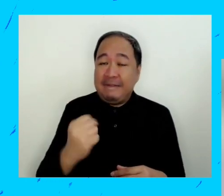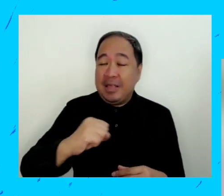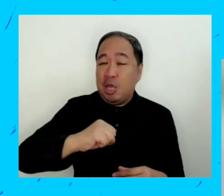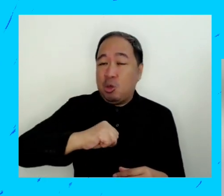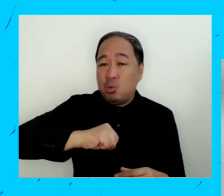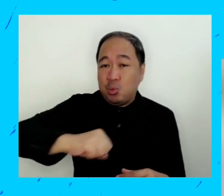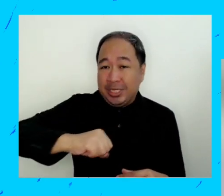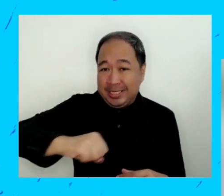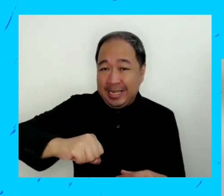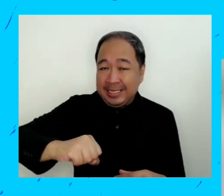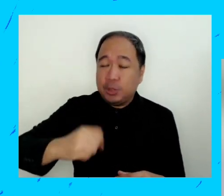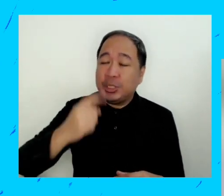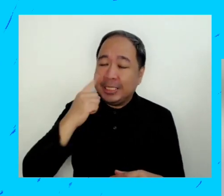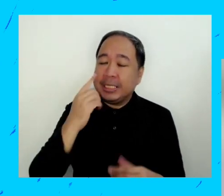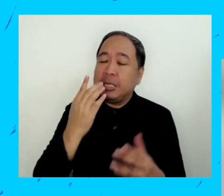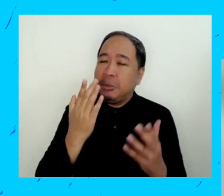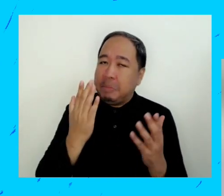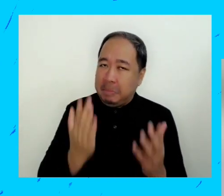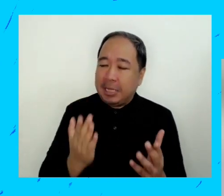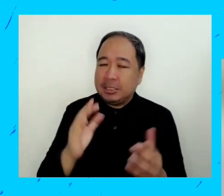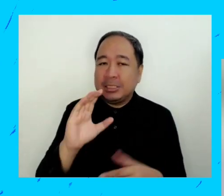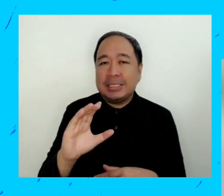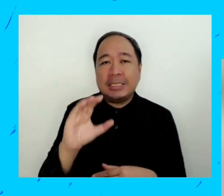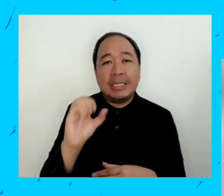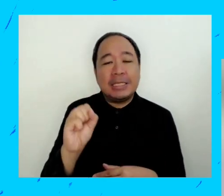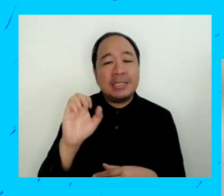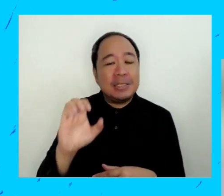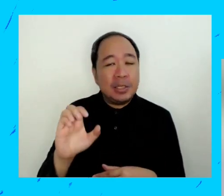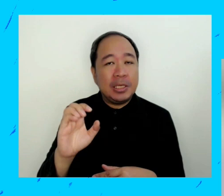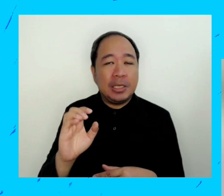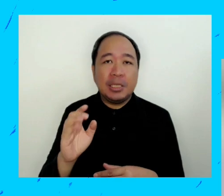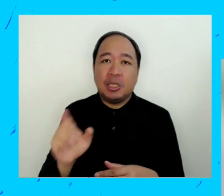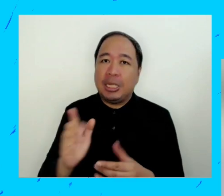mais c'est pour cette question que l'éducation